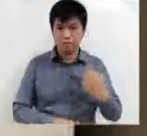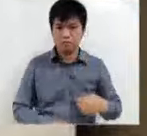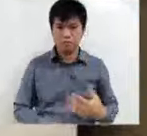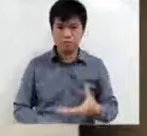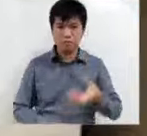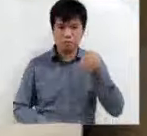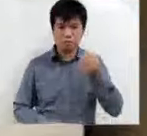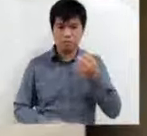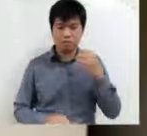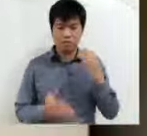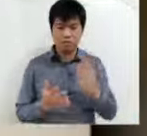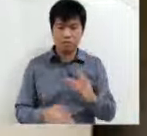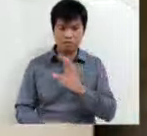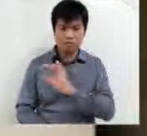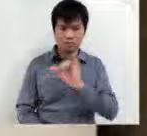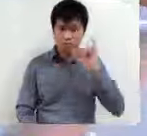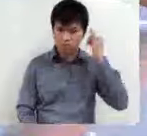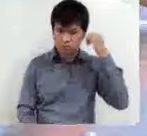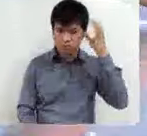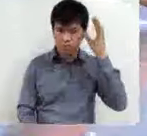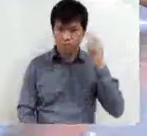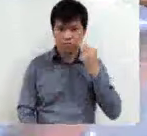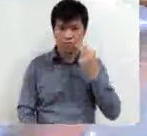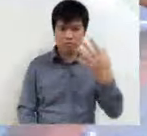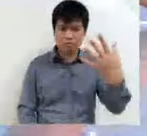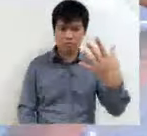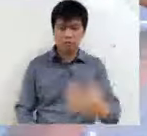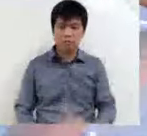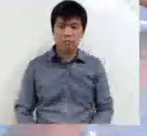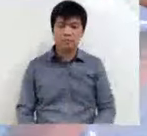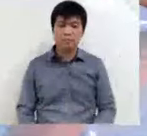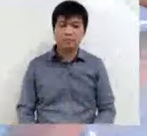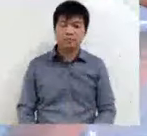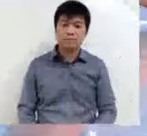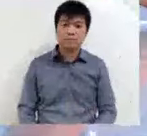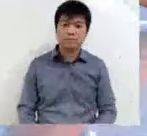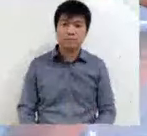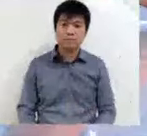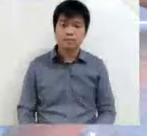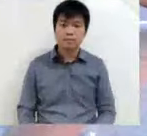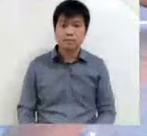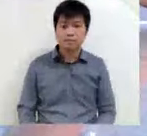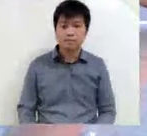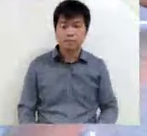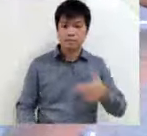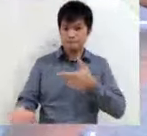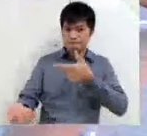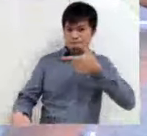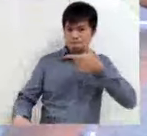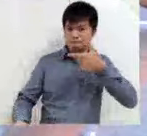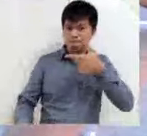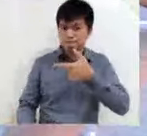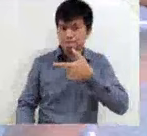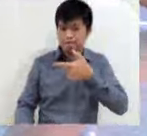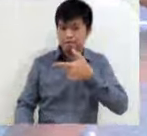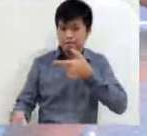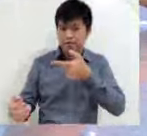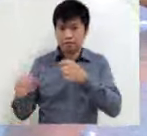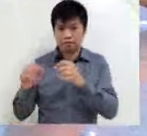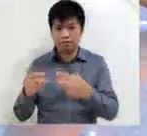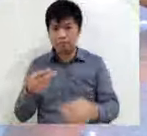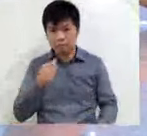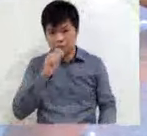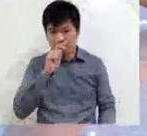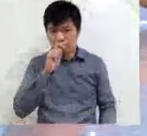JC Cosico, News 5. Hinold up ng mga armadong lalaki ang isang vape shop sa Valenzuela. Ang